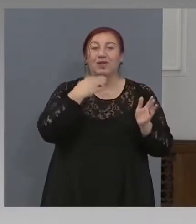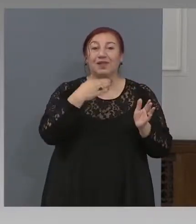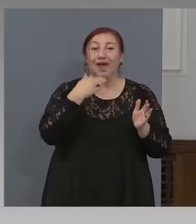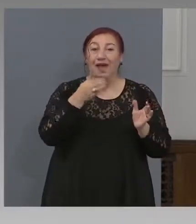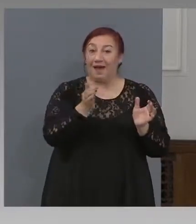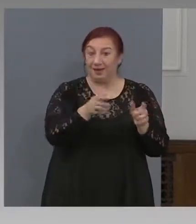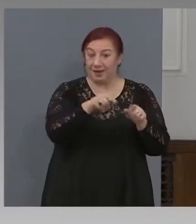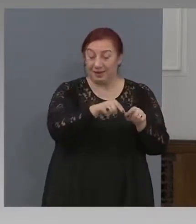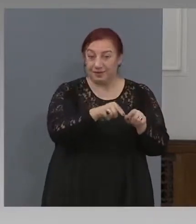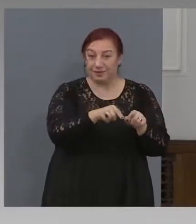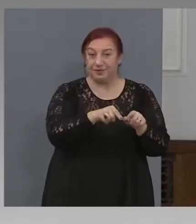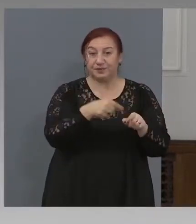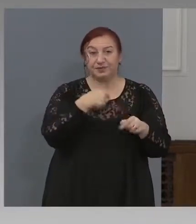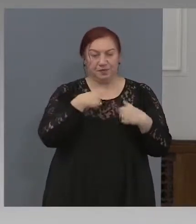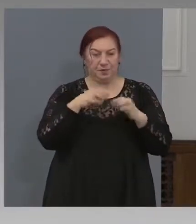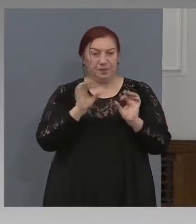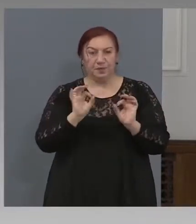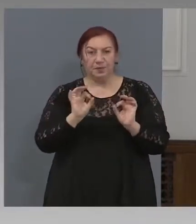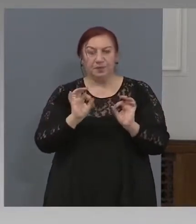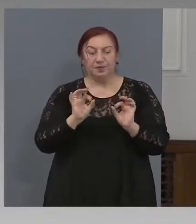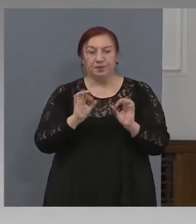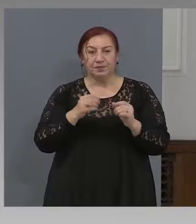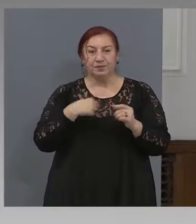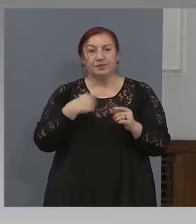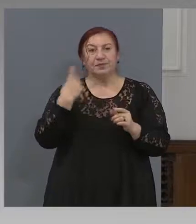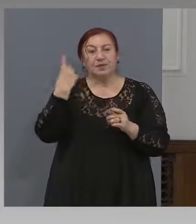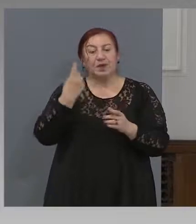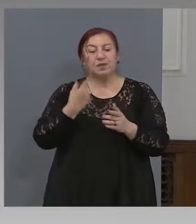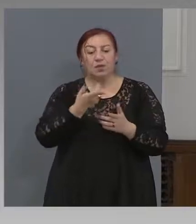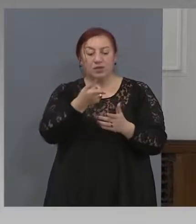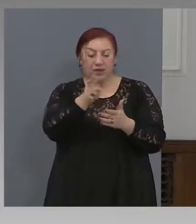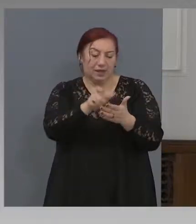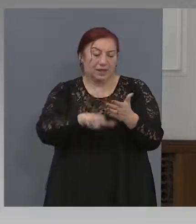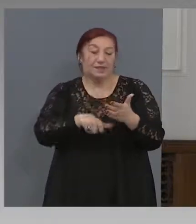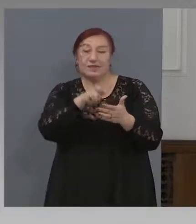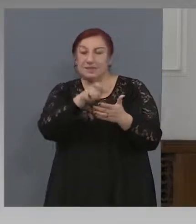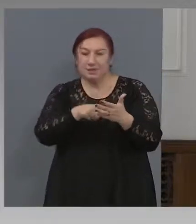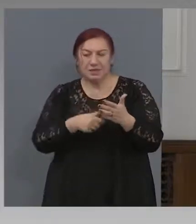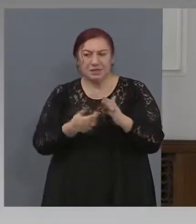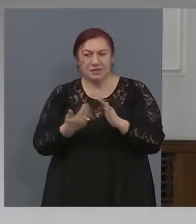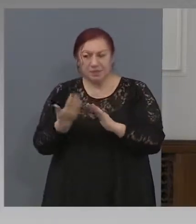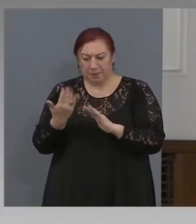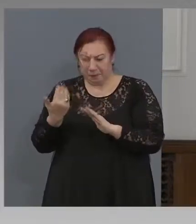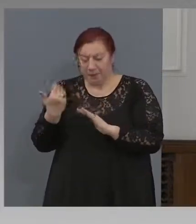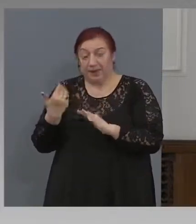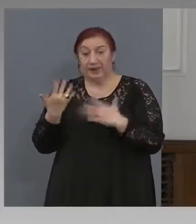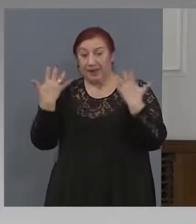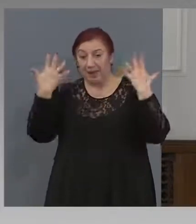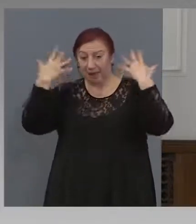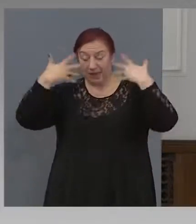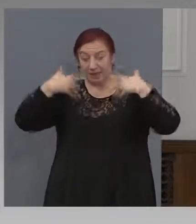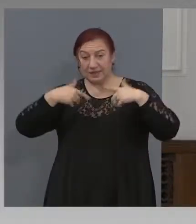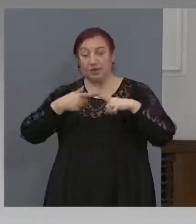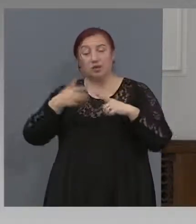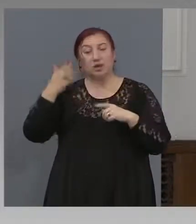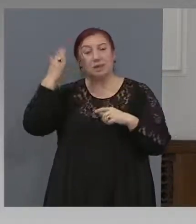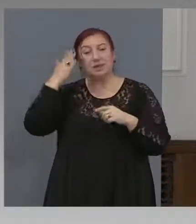месо, ние, например, само от подадените списъци, буквално преди 10 дни от Министерство на